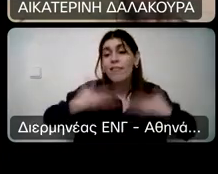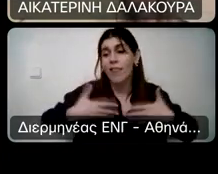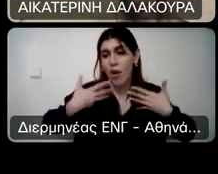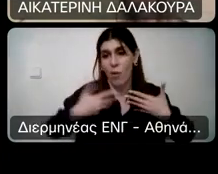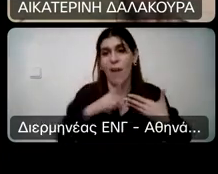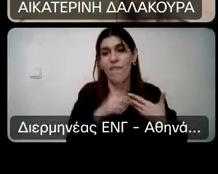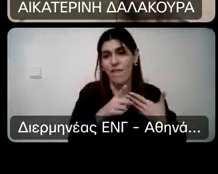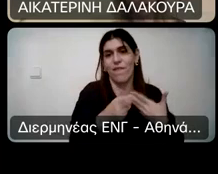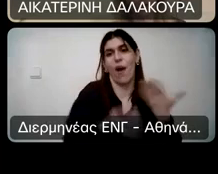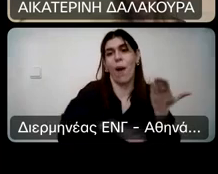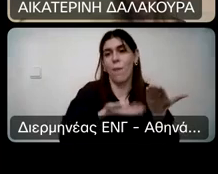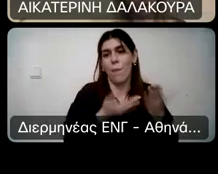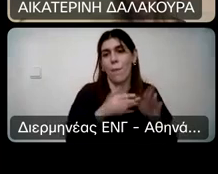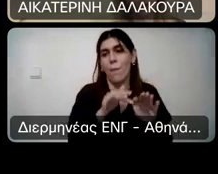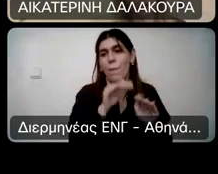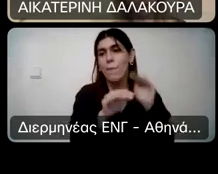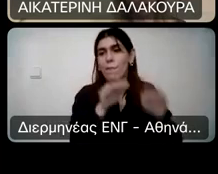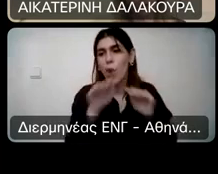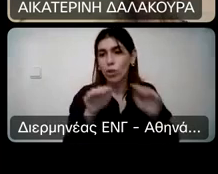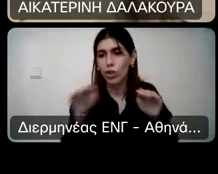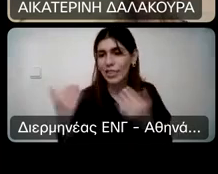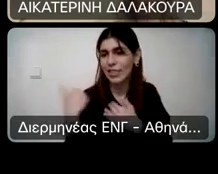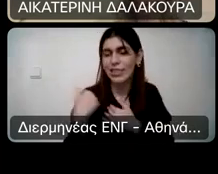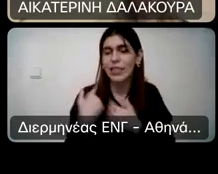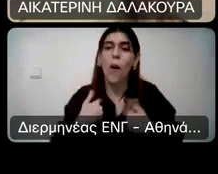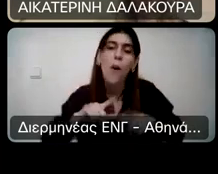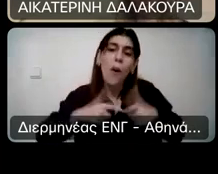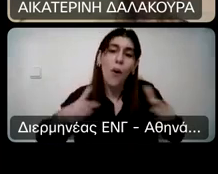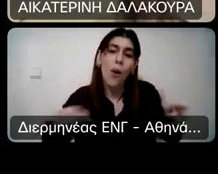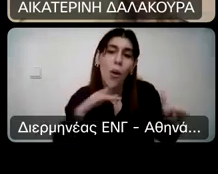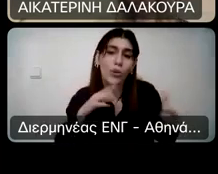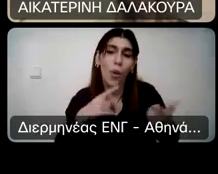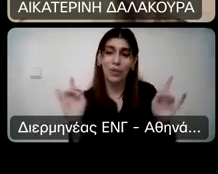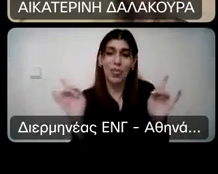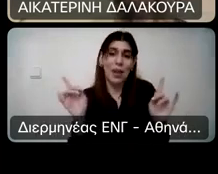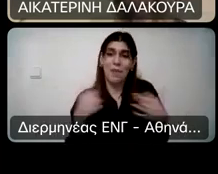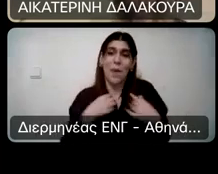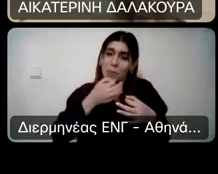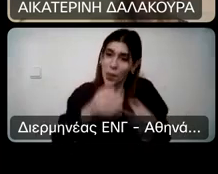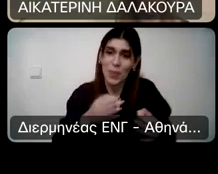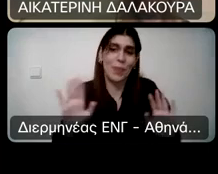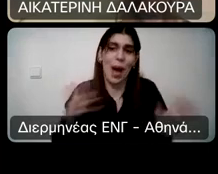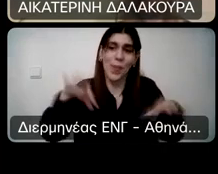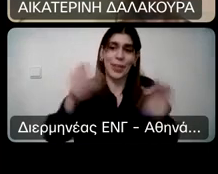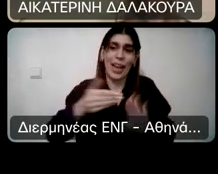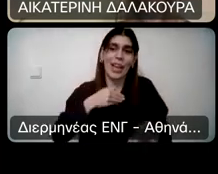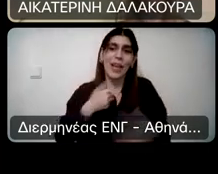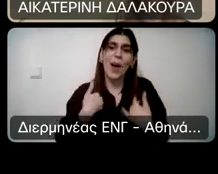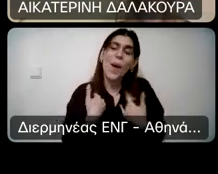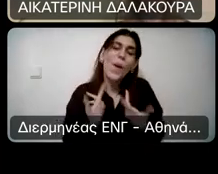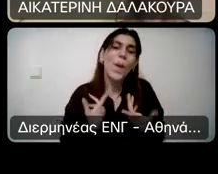είδατε και εδώ, και το έχω δηλώσει και στην περίληψη που σας έστειλα. Είμαι ιστορικός του φύλου ουσιαστικά και της